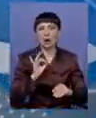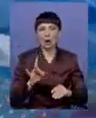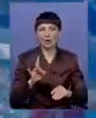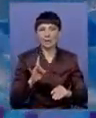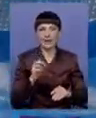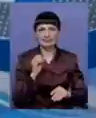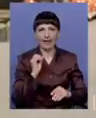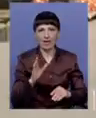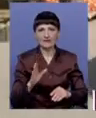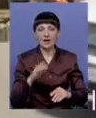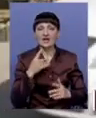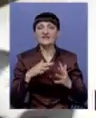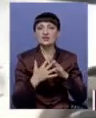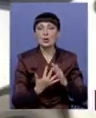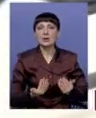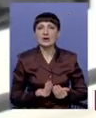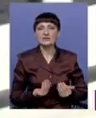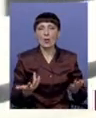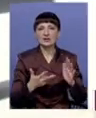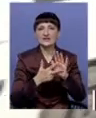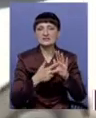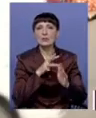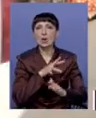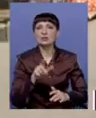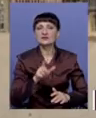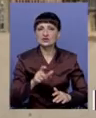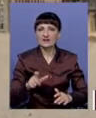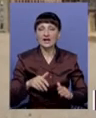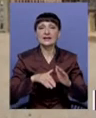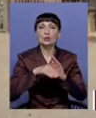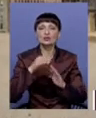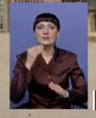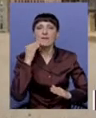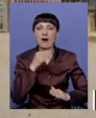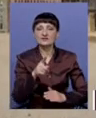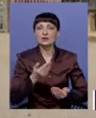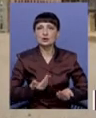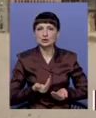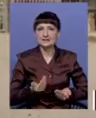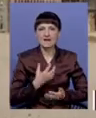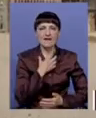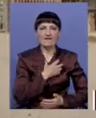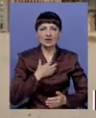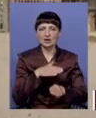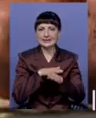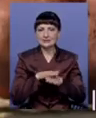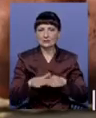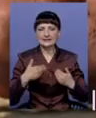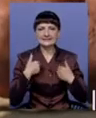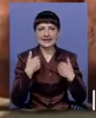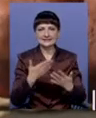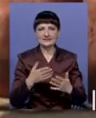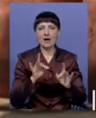его словам, сейчас в селах проживают около 8 миллионов человек. И для улучшения качества их жизни важно реализовывать